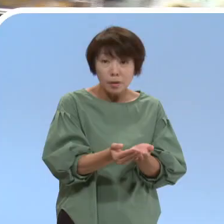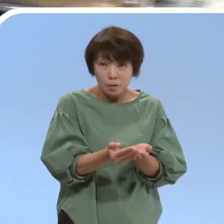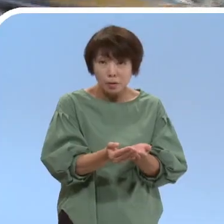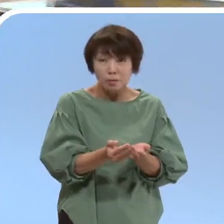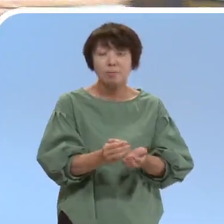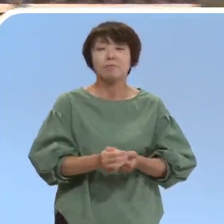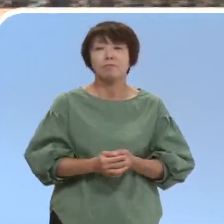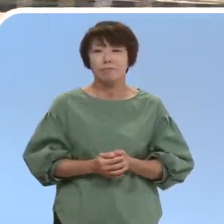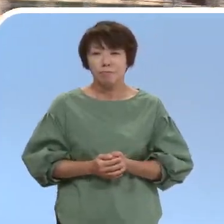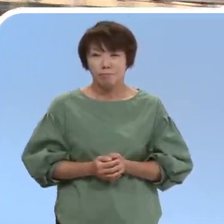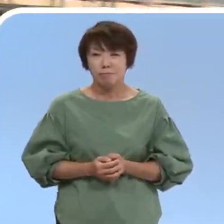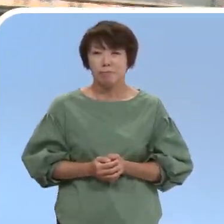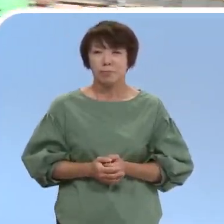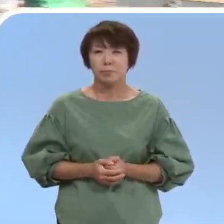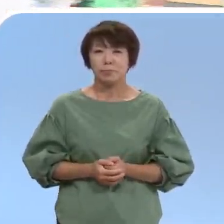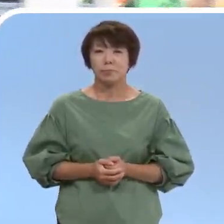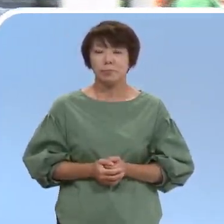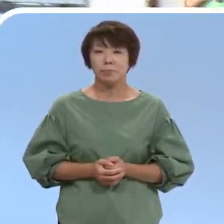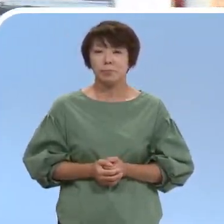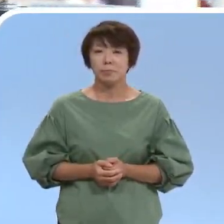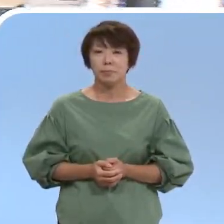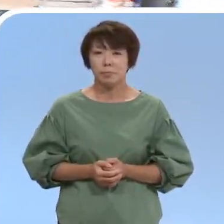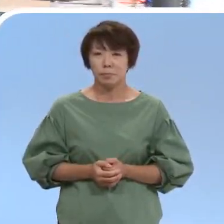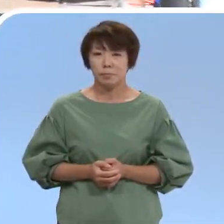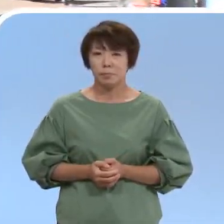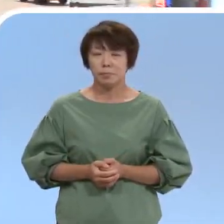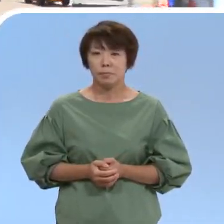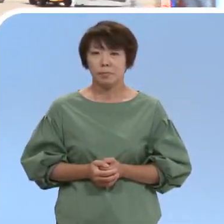の船が港に帰ってきました。